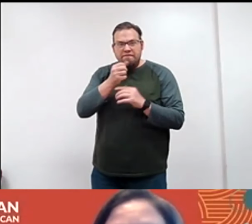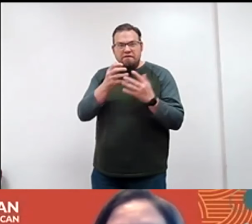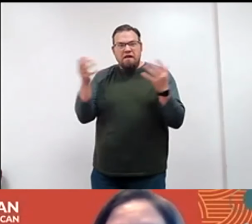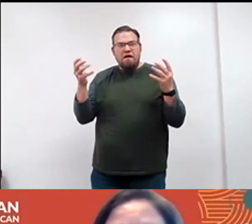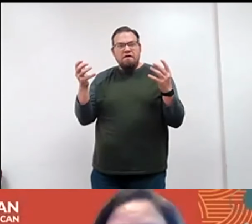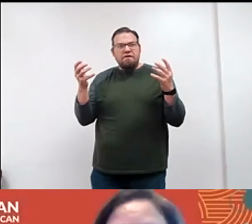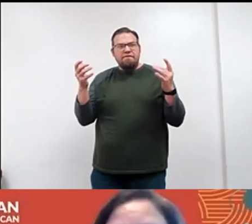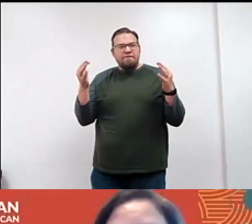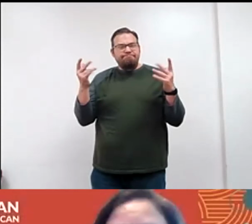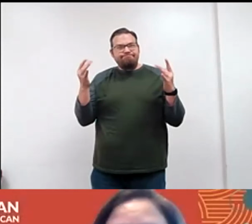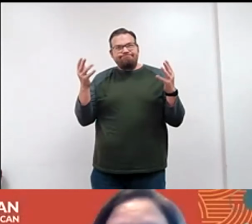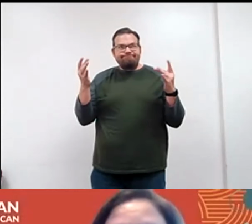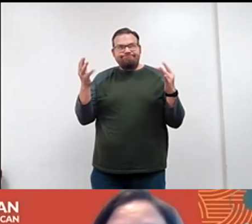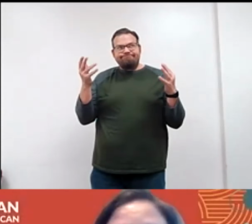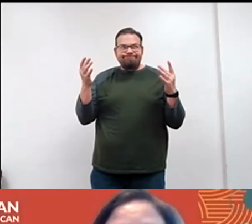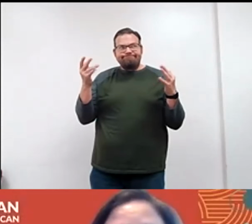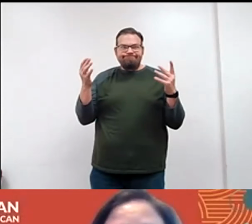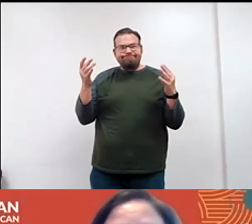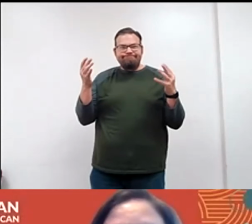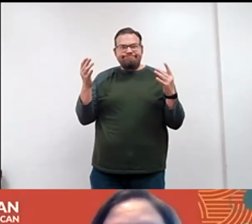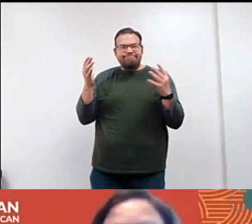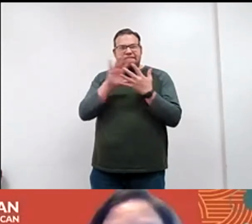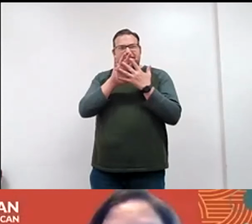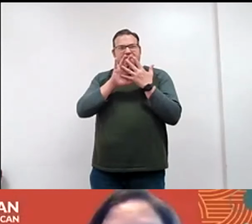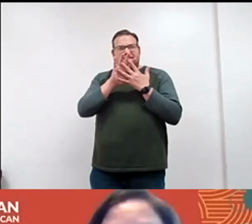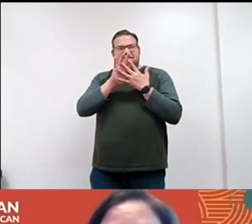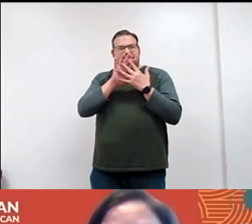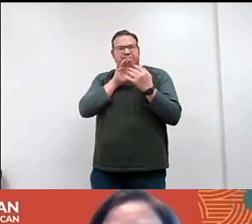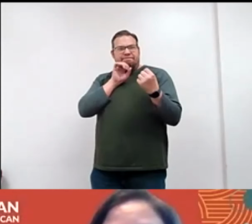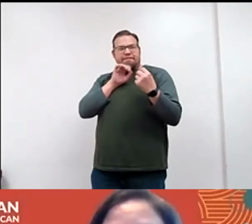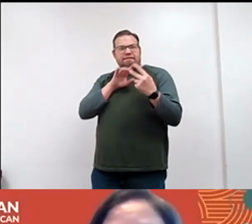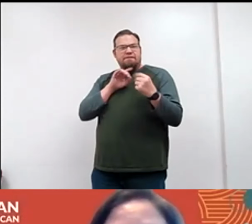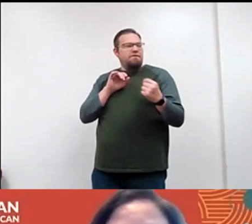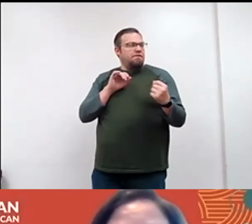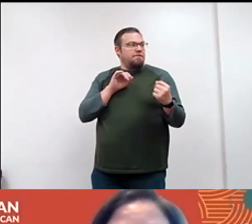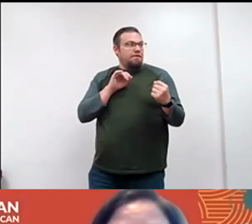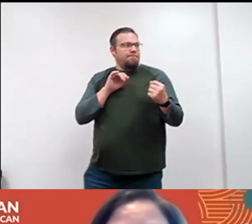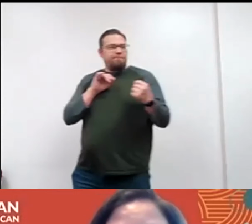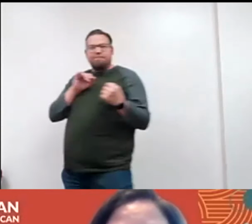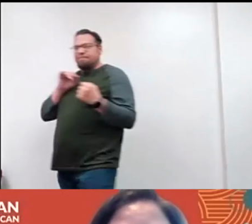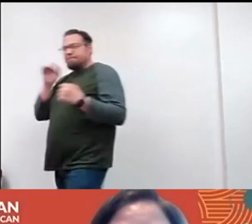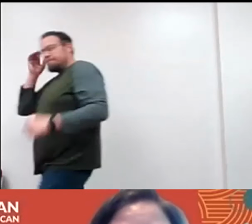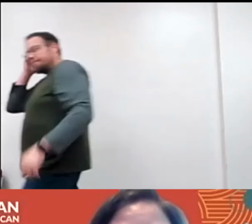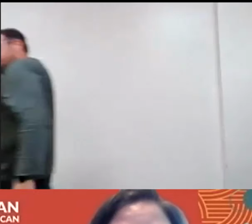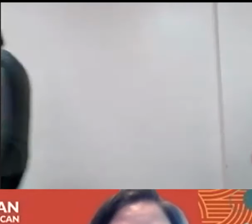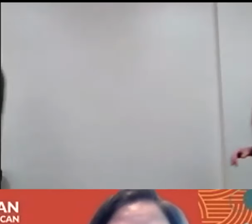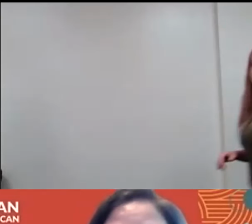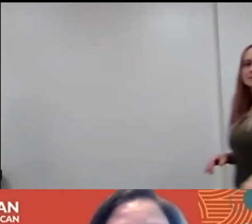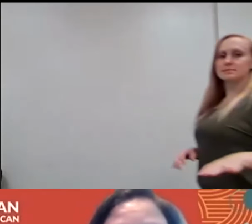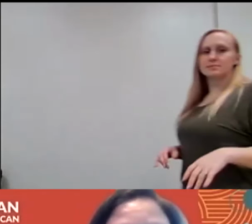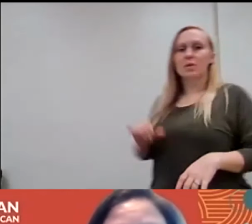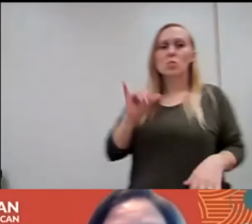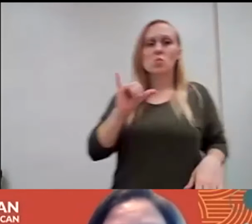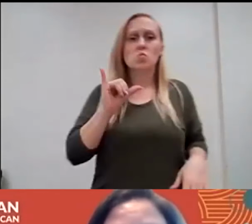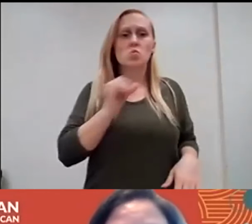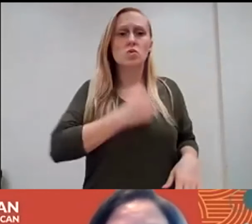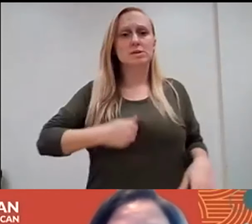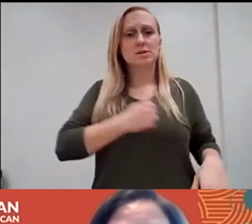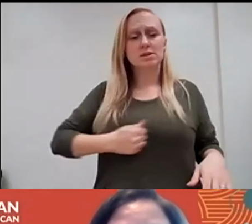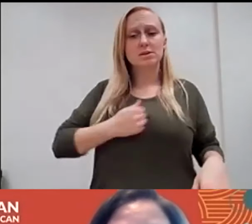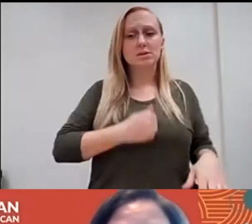يمكنك التحدث القريب من الميكروفون. Okay, wait. This is. Oh, I'm so sorry. Okay. أسفل